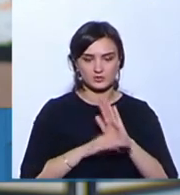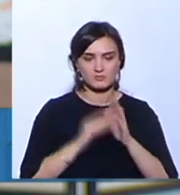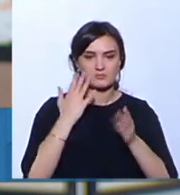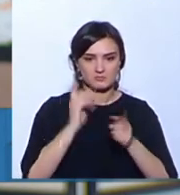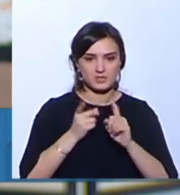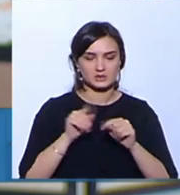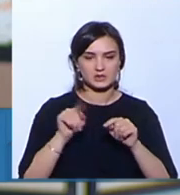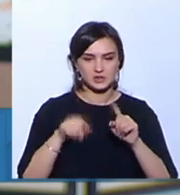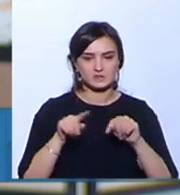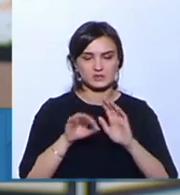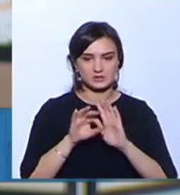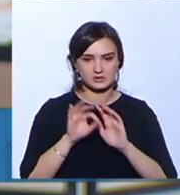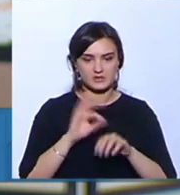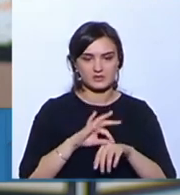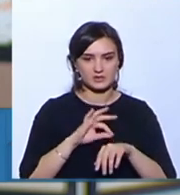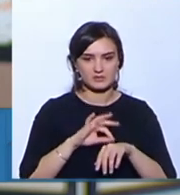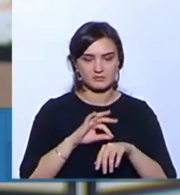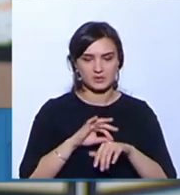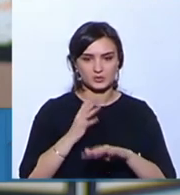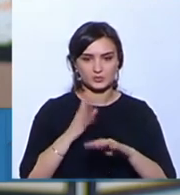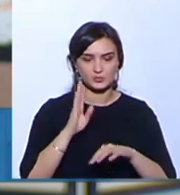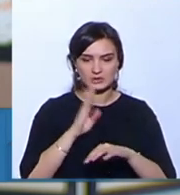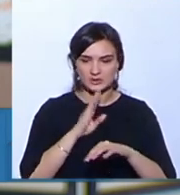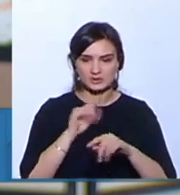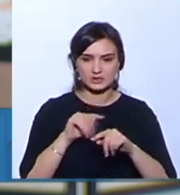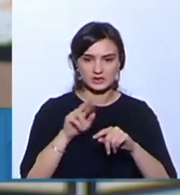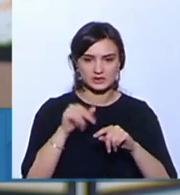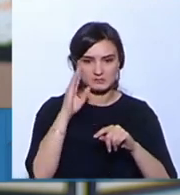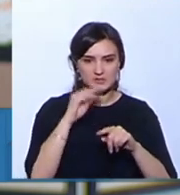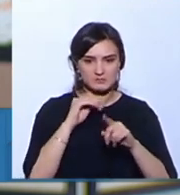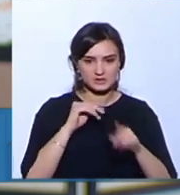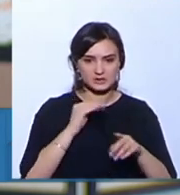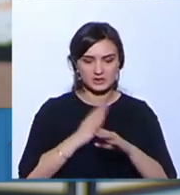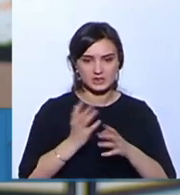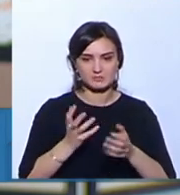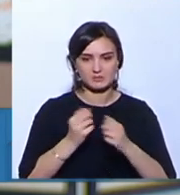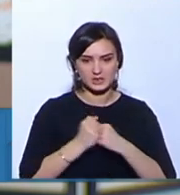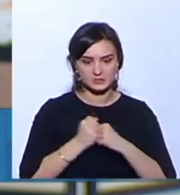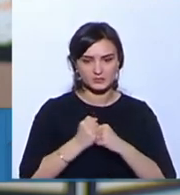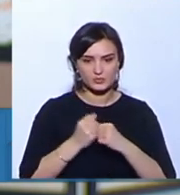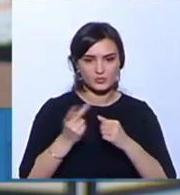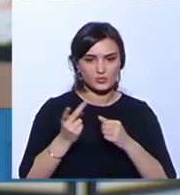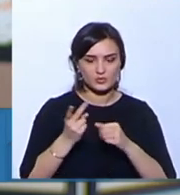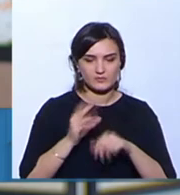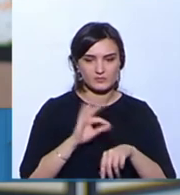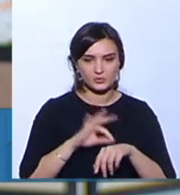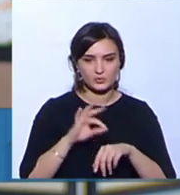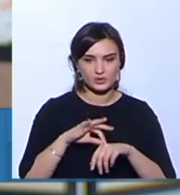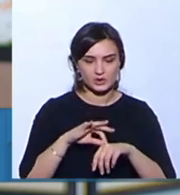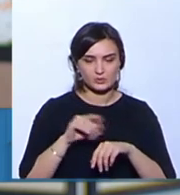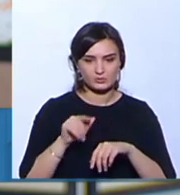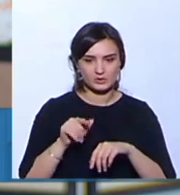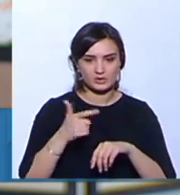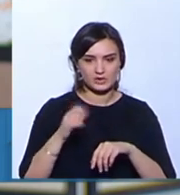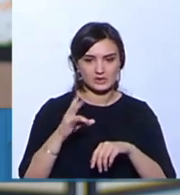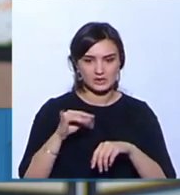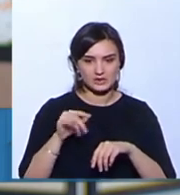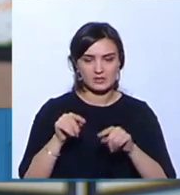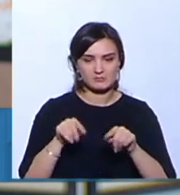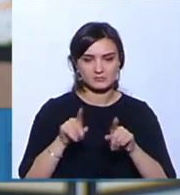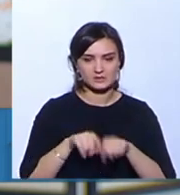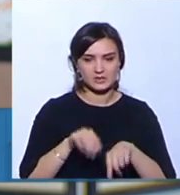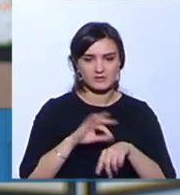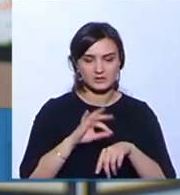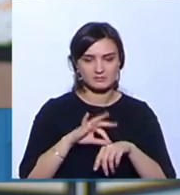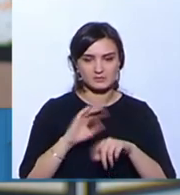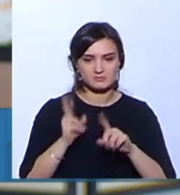მართლა იშვიათი დაავადება. თუ დედიდან და მამიდან არის მიღებული ორივე პათოლოგიური გენი, მაგრამ ამ